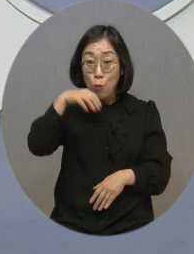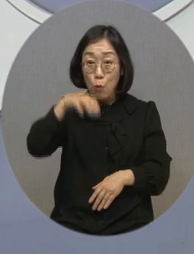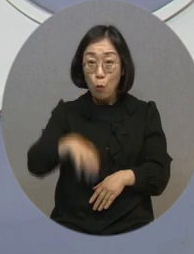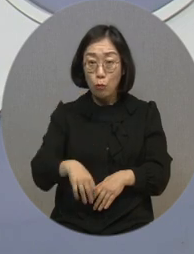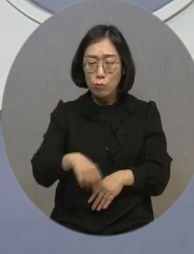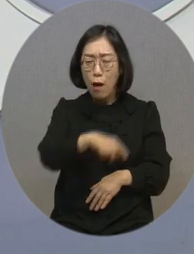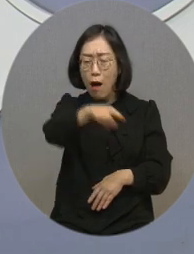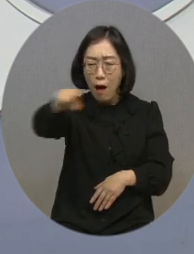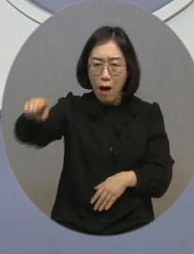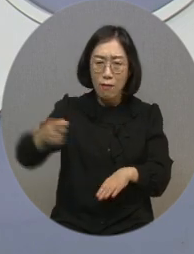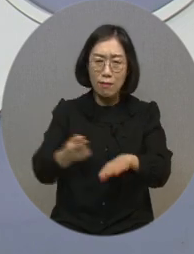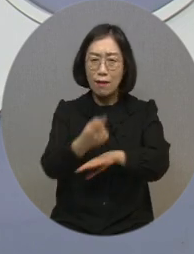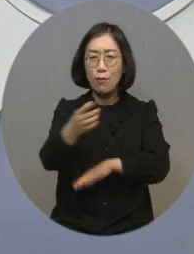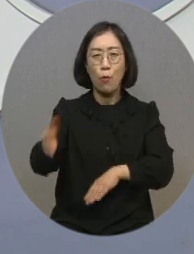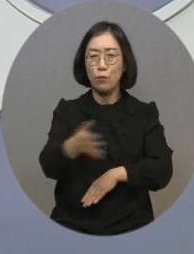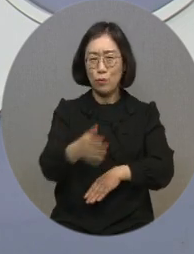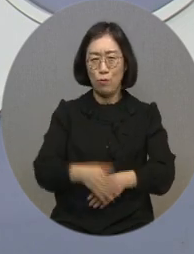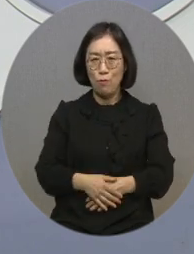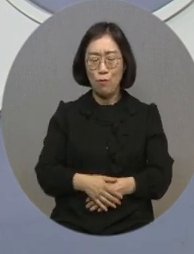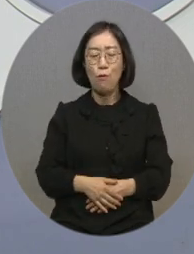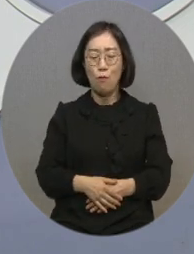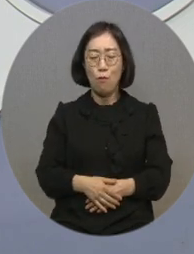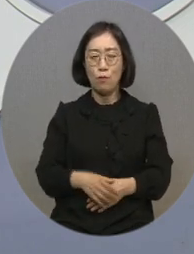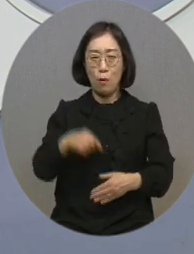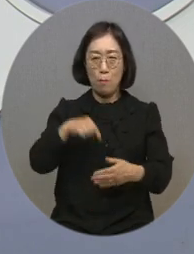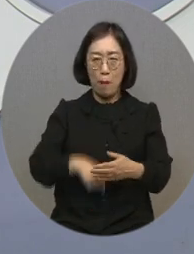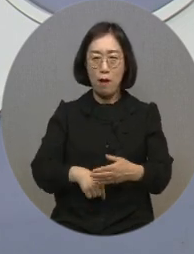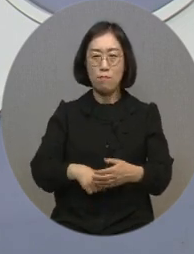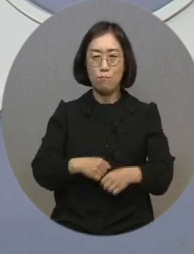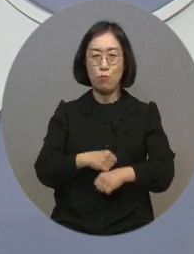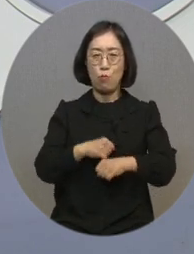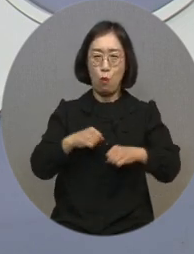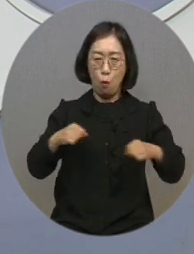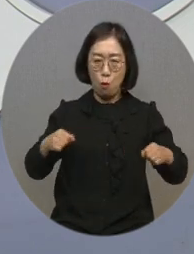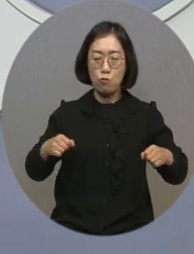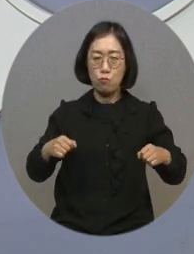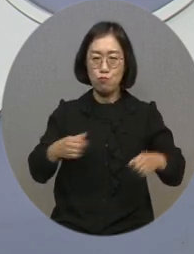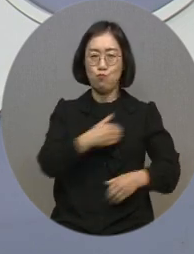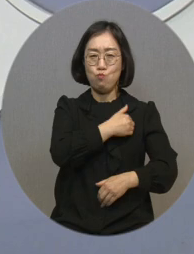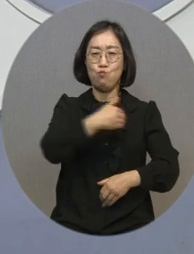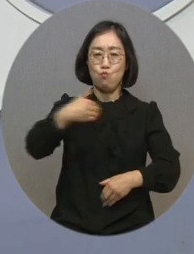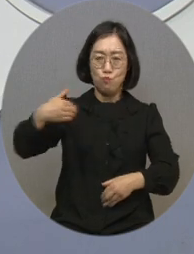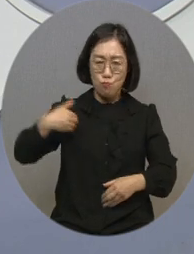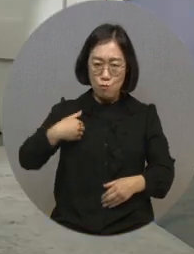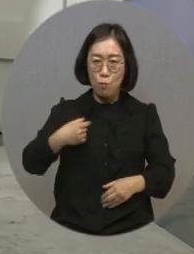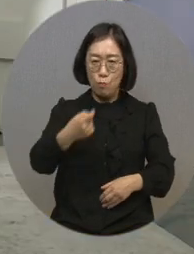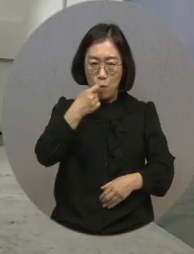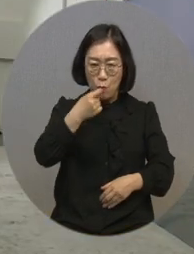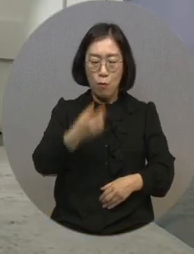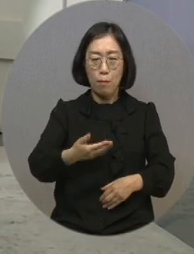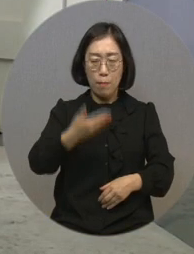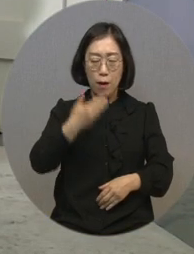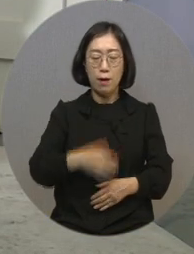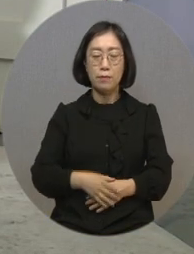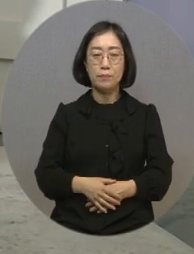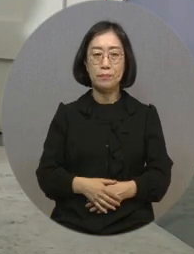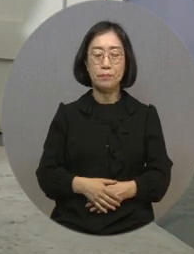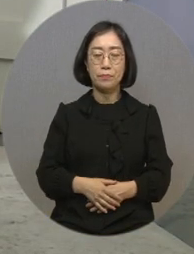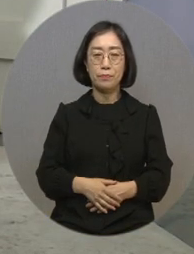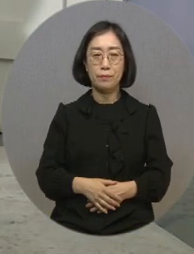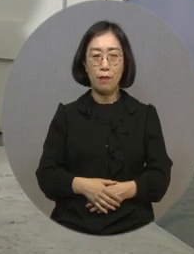있어서 그런 호연지기 이런 것도 조금 더 길러지지 않았나 생각이 듭니다.